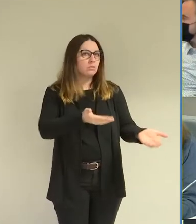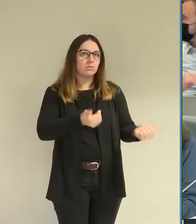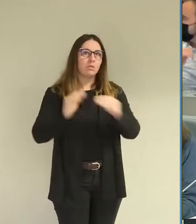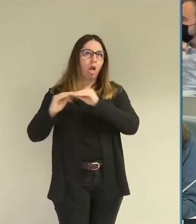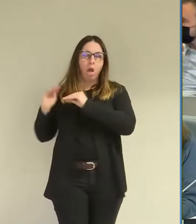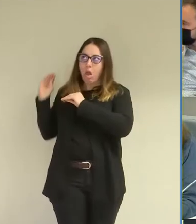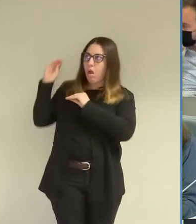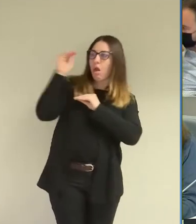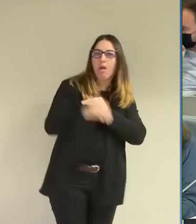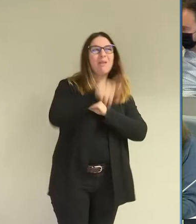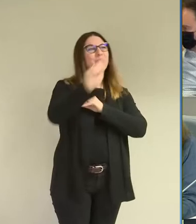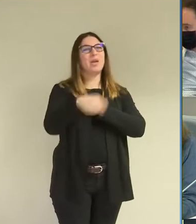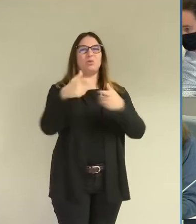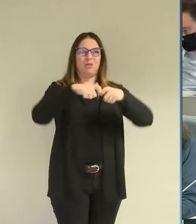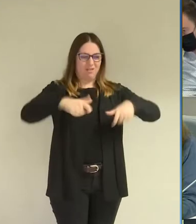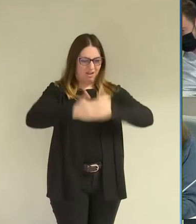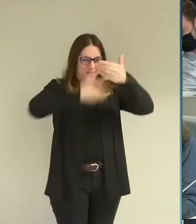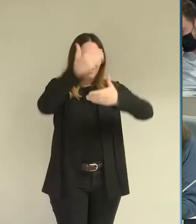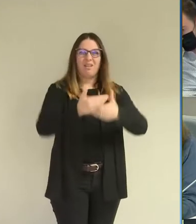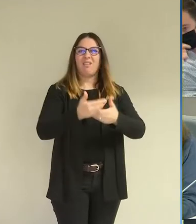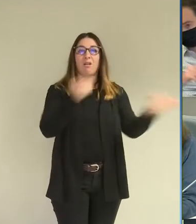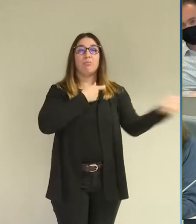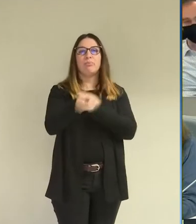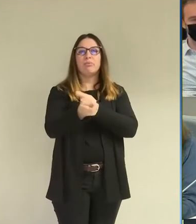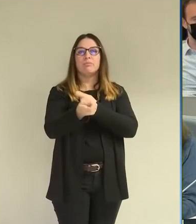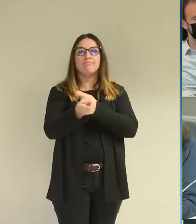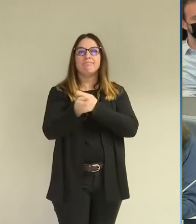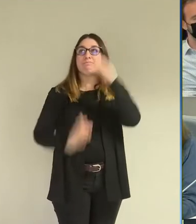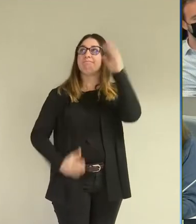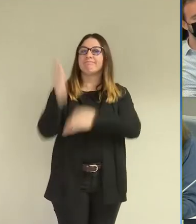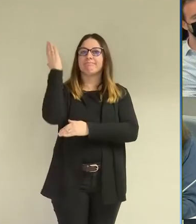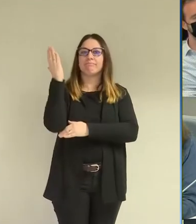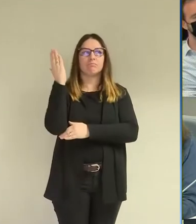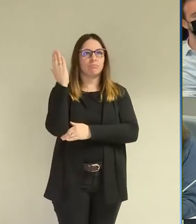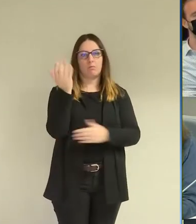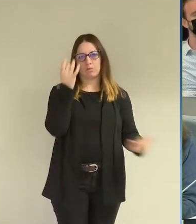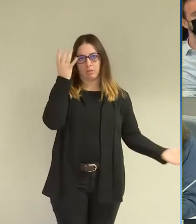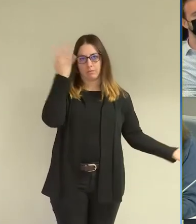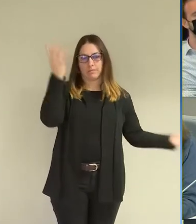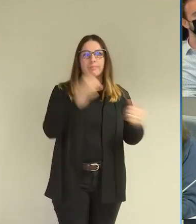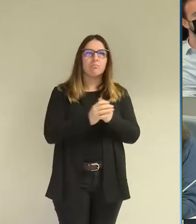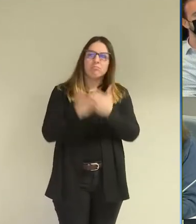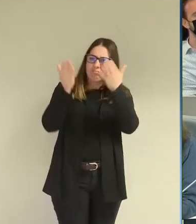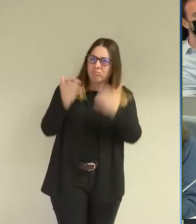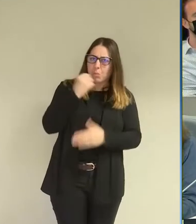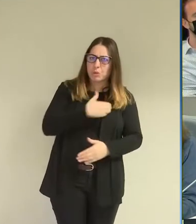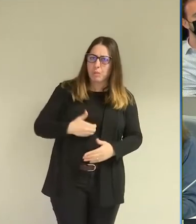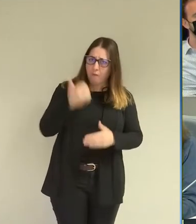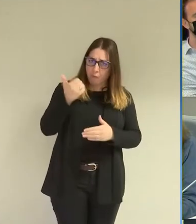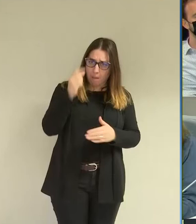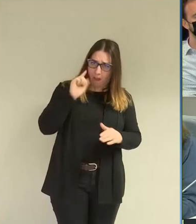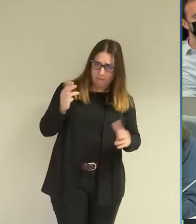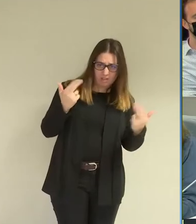l'autorisation du permis de construire est devenue caduque on croit rêver quelle est votre position monsieur le maire tout va bien